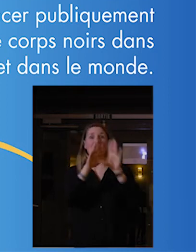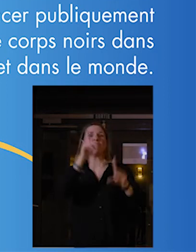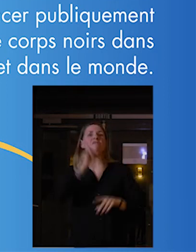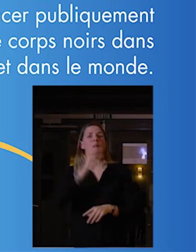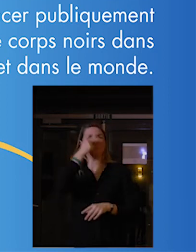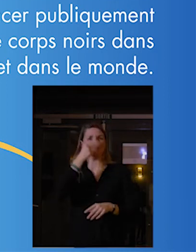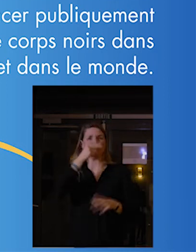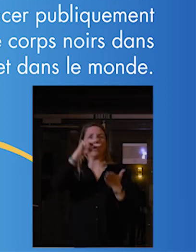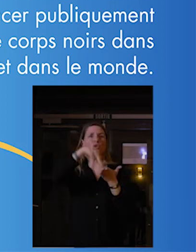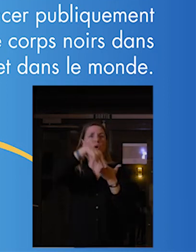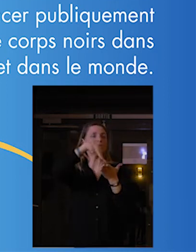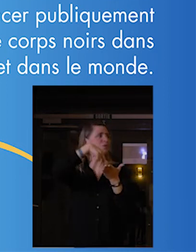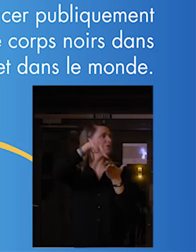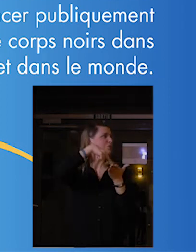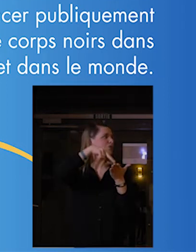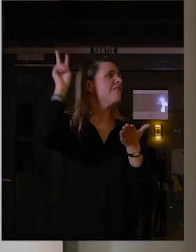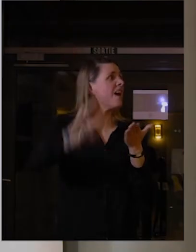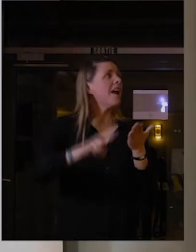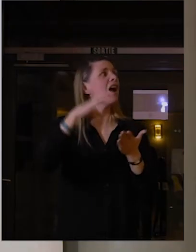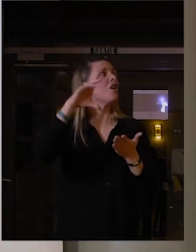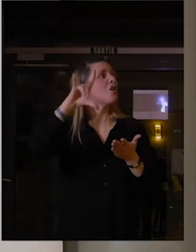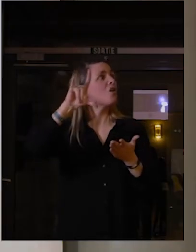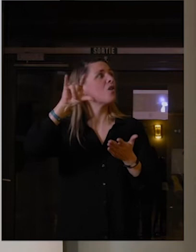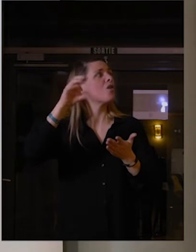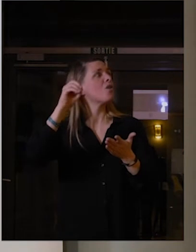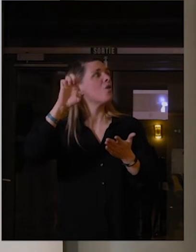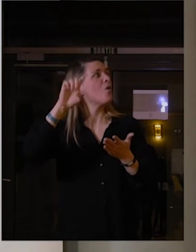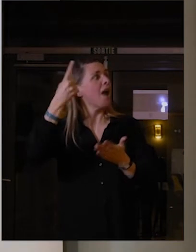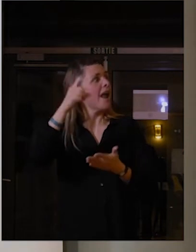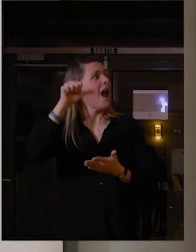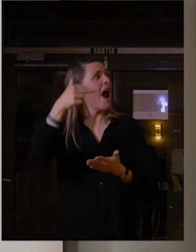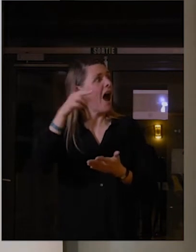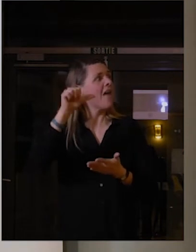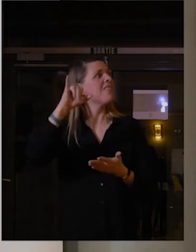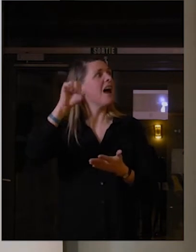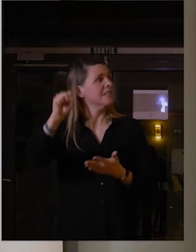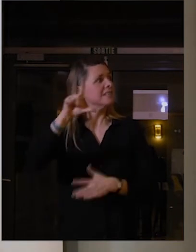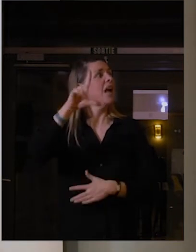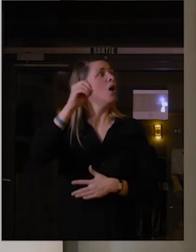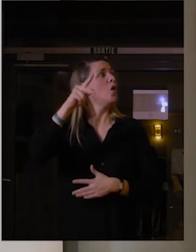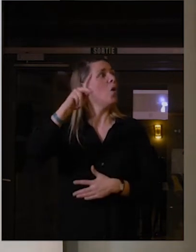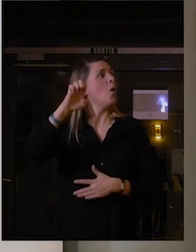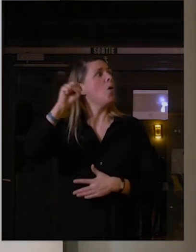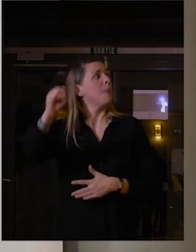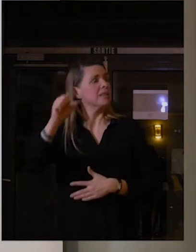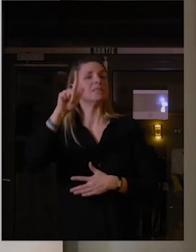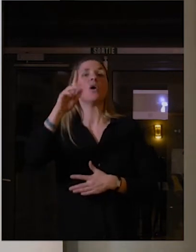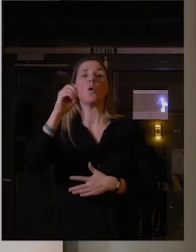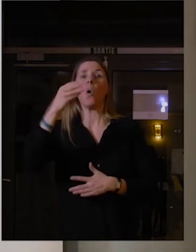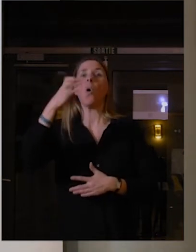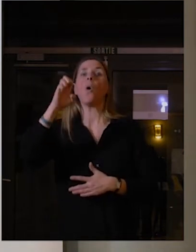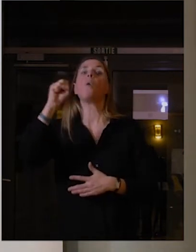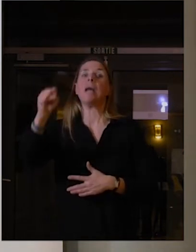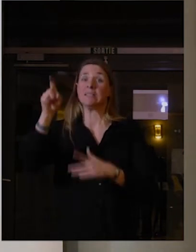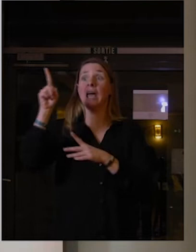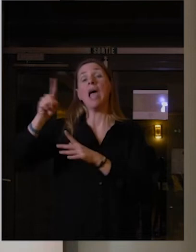une danseuse fabuleuse, vraiment, qui a été la première à dénoncer publiquement le racisme vécu dans le milieu du